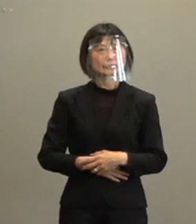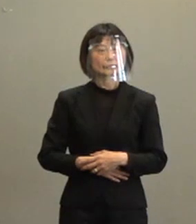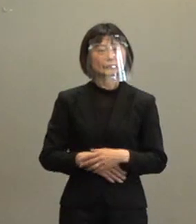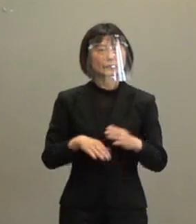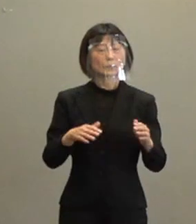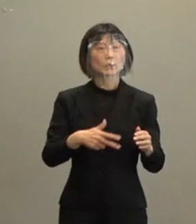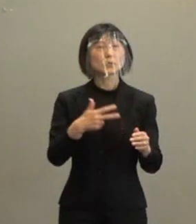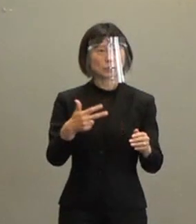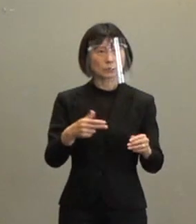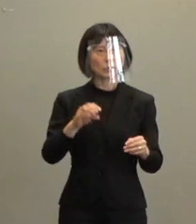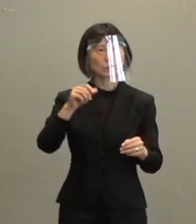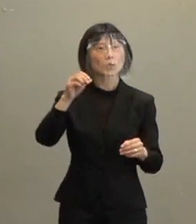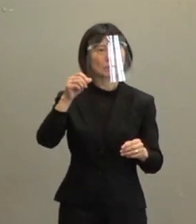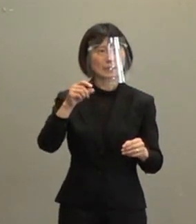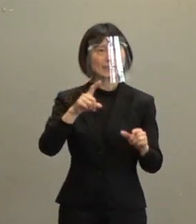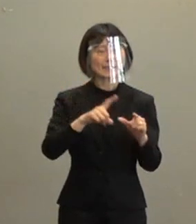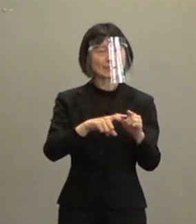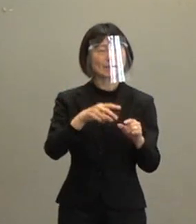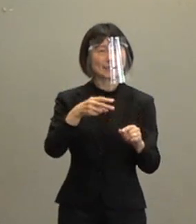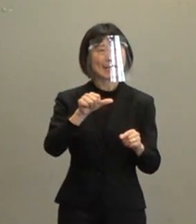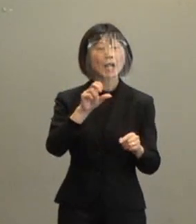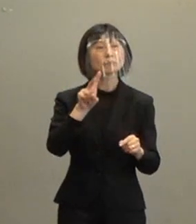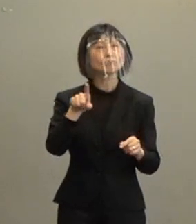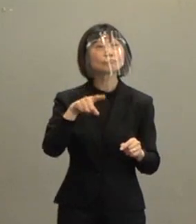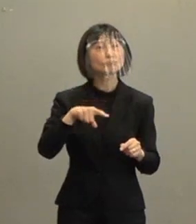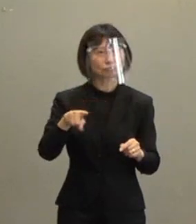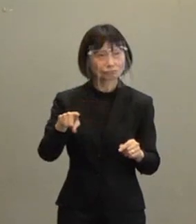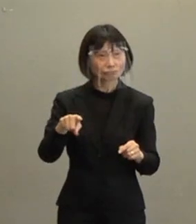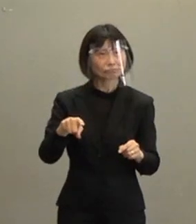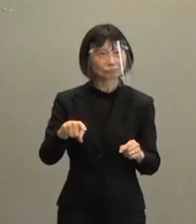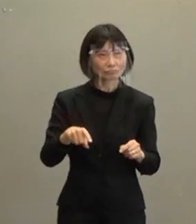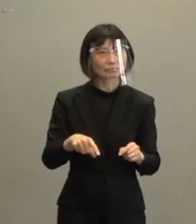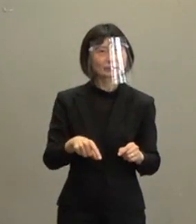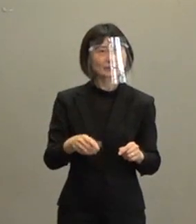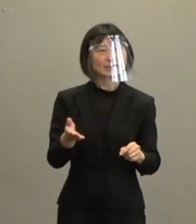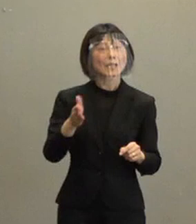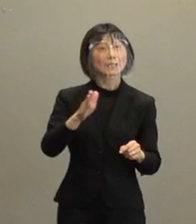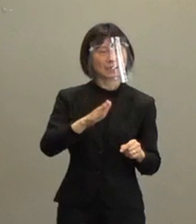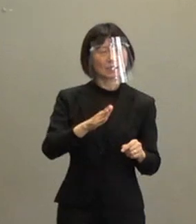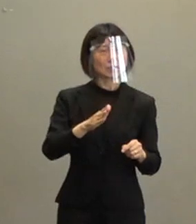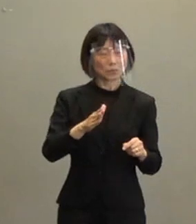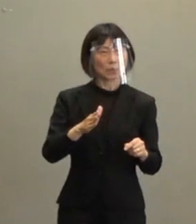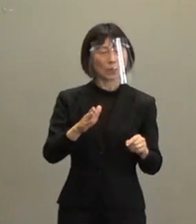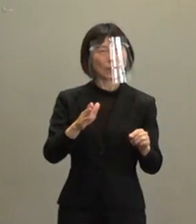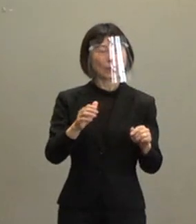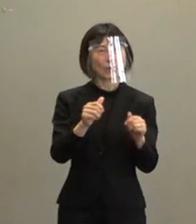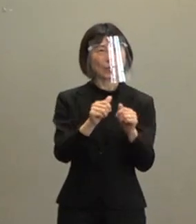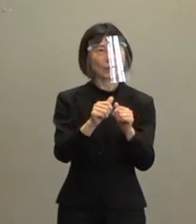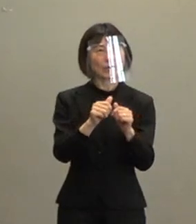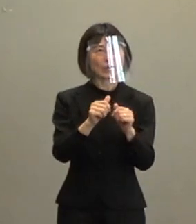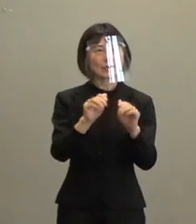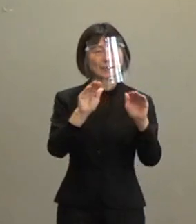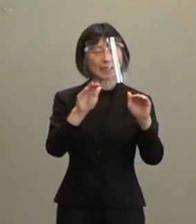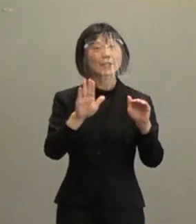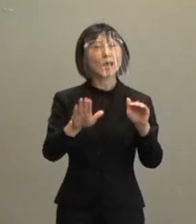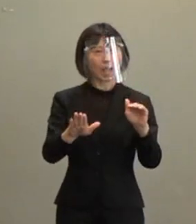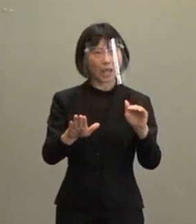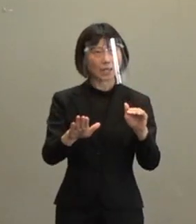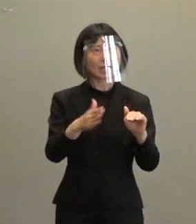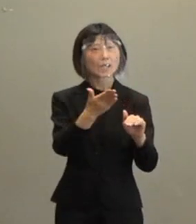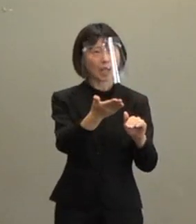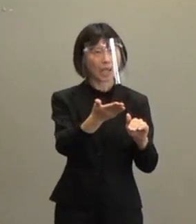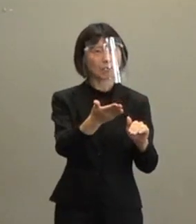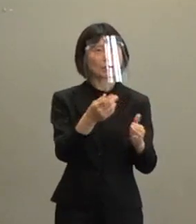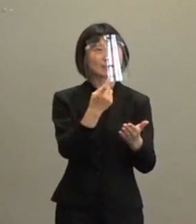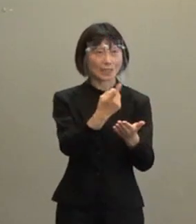今週の土曜日にバニアンのゴールデンスタイルの布団が別の出展が、あるのです、まだ記事も、簡単にご予